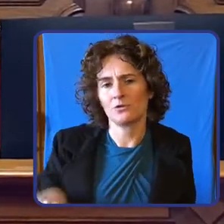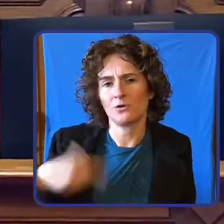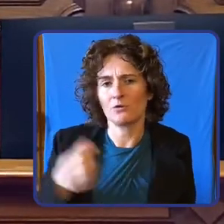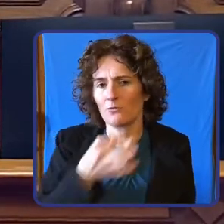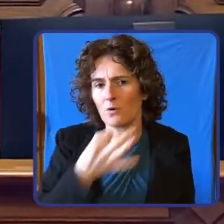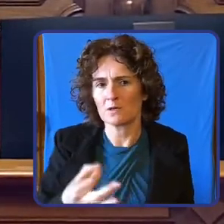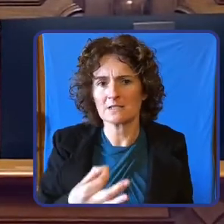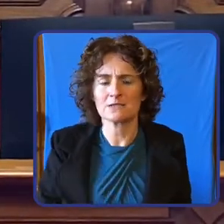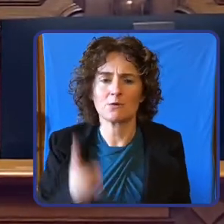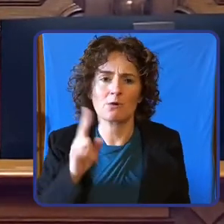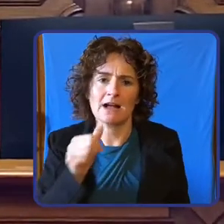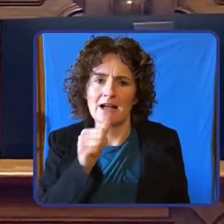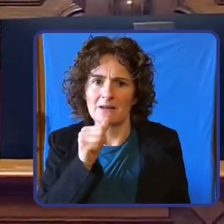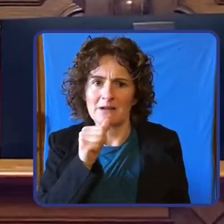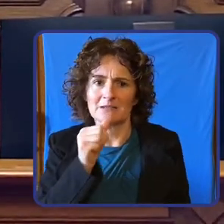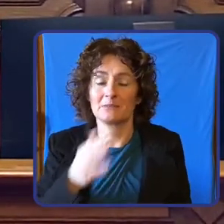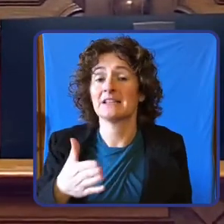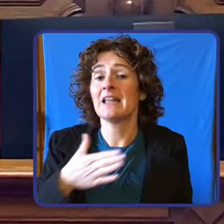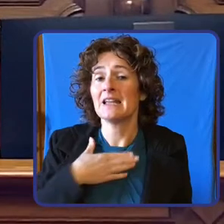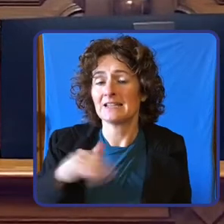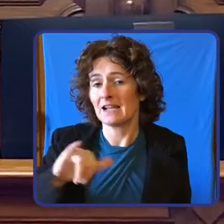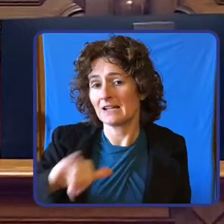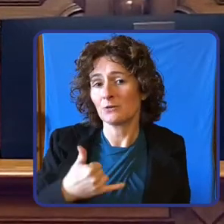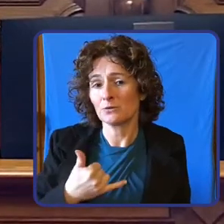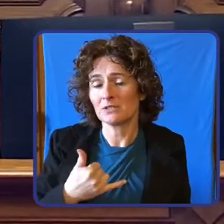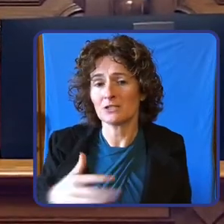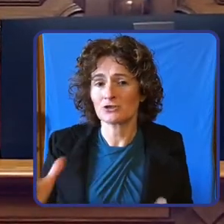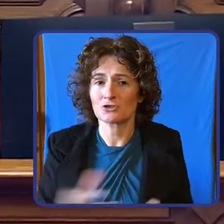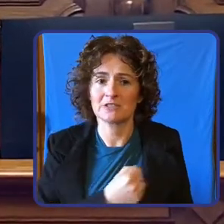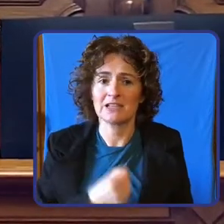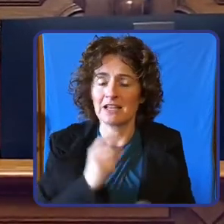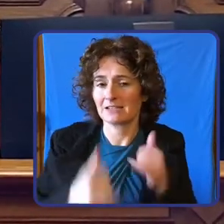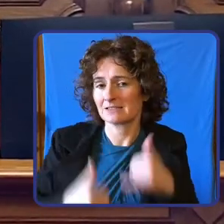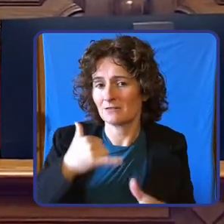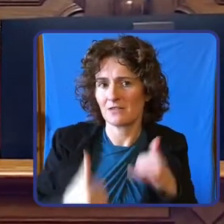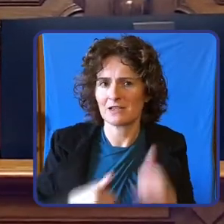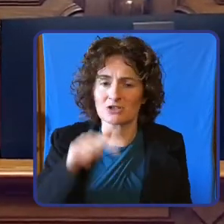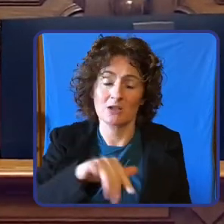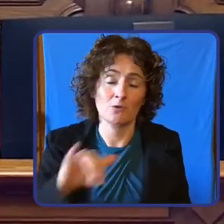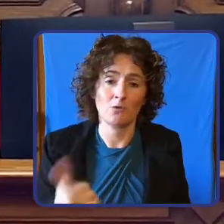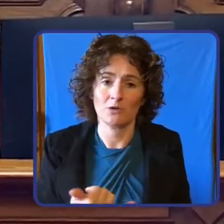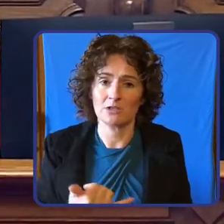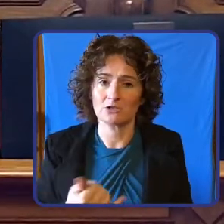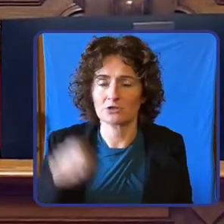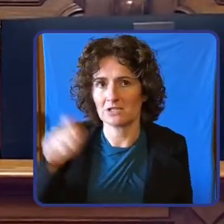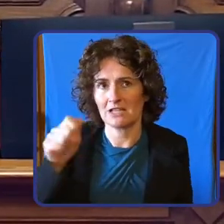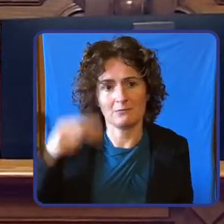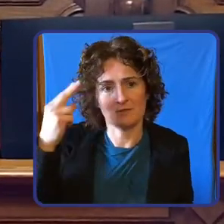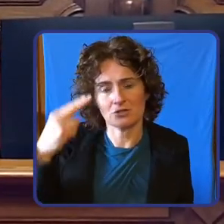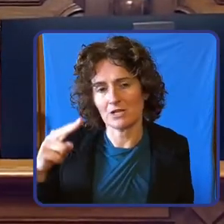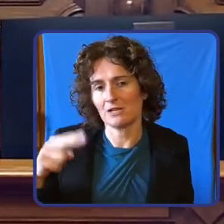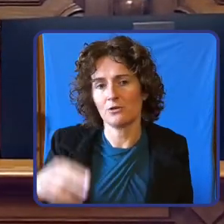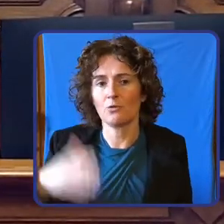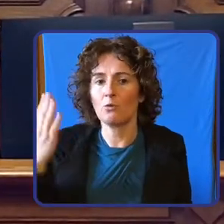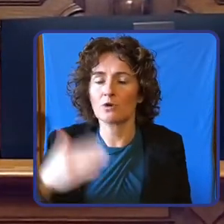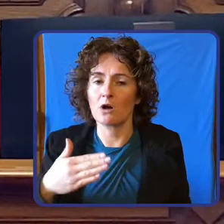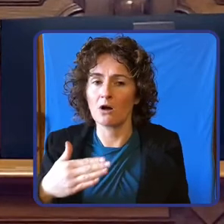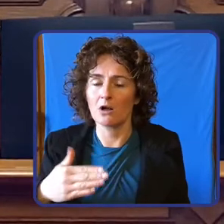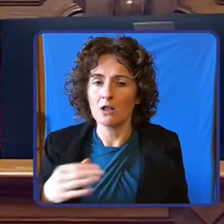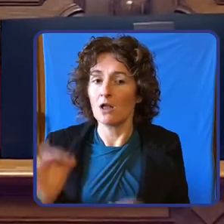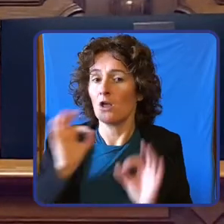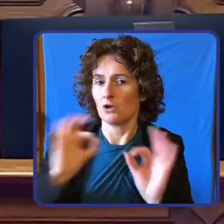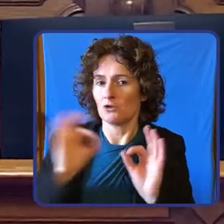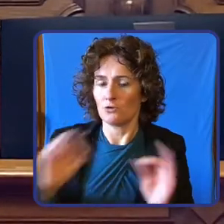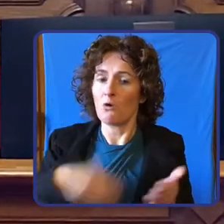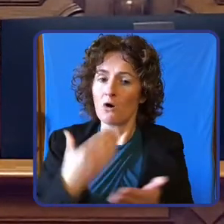attól, hogy például Kálmán Pál nálunk is megnyerte a versenyeket, érdekes. De ön is, képviselő úr, ha bármikor a legjobb ajánlatot adja be a városnak, hogyha